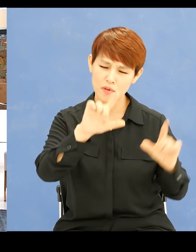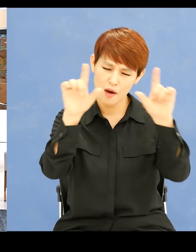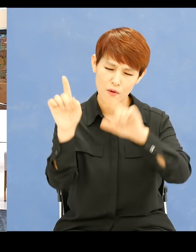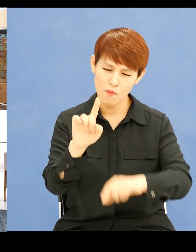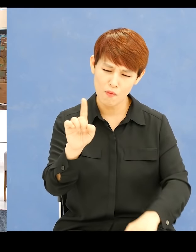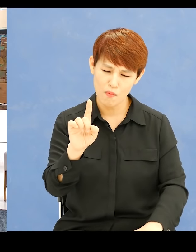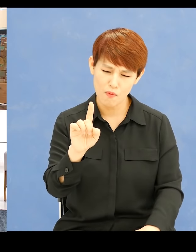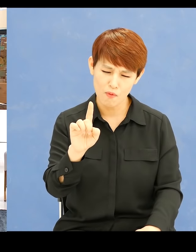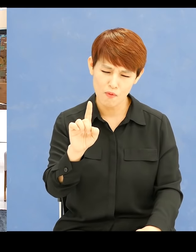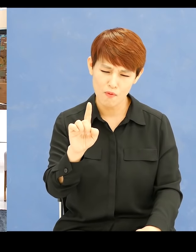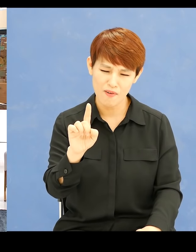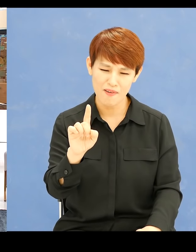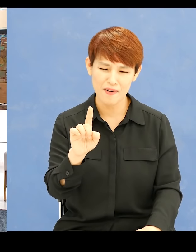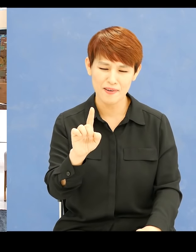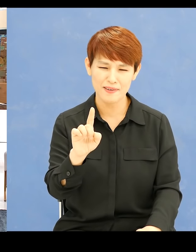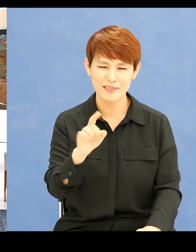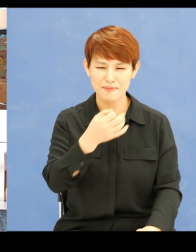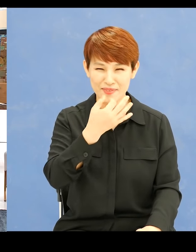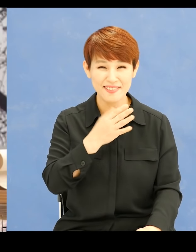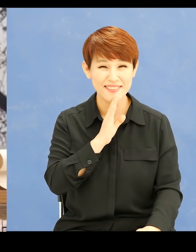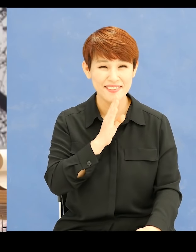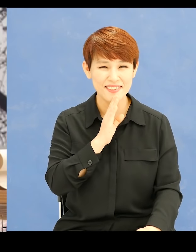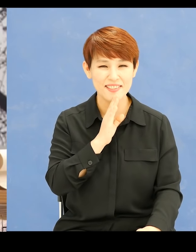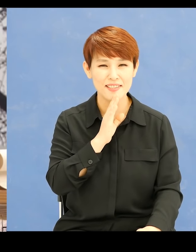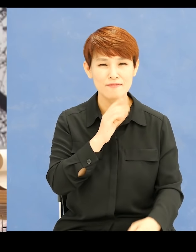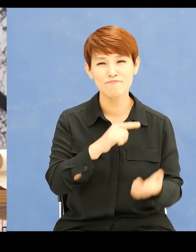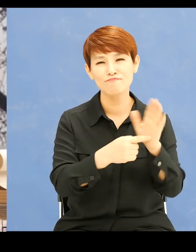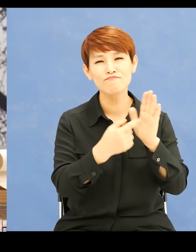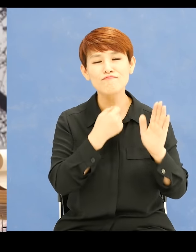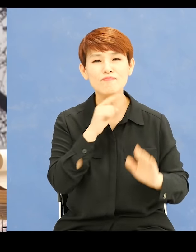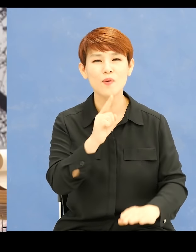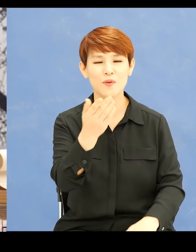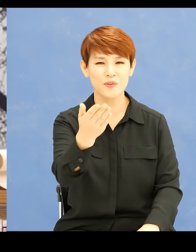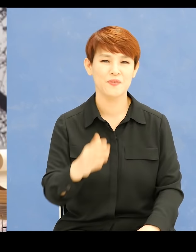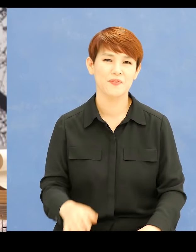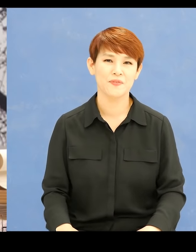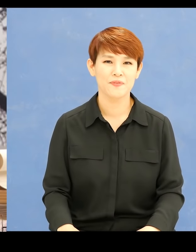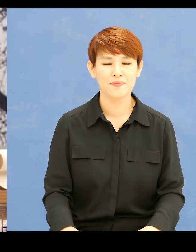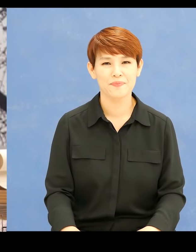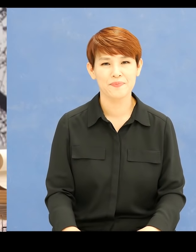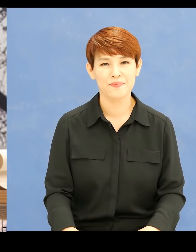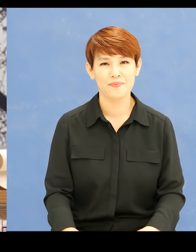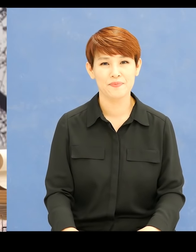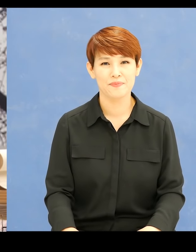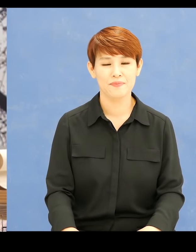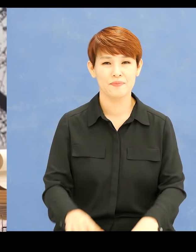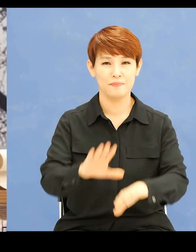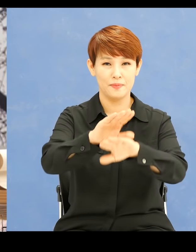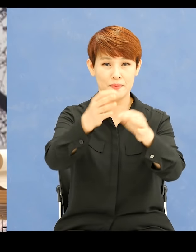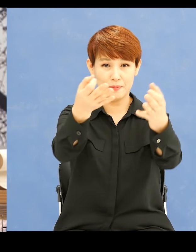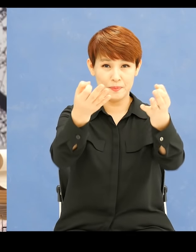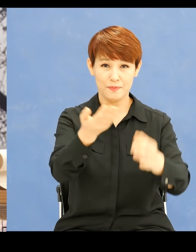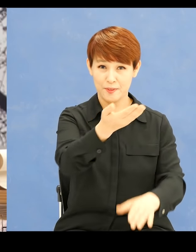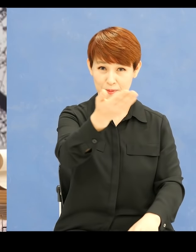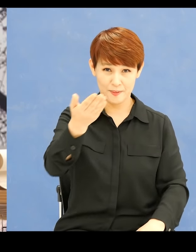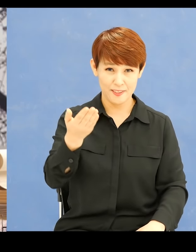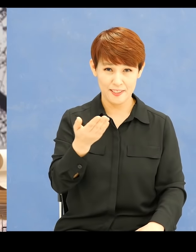다음에 그 고생은 사서 한다 그러는데 네. 그런 생각이 들어요. 저도 이제 사역자로 목사로